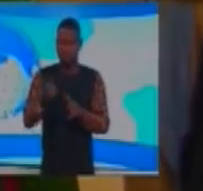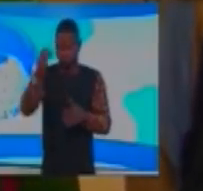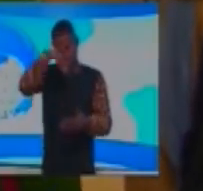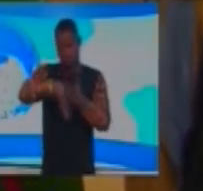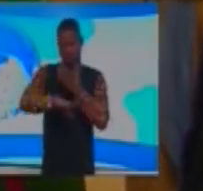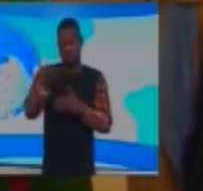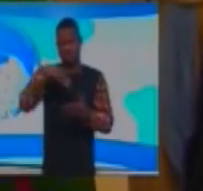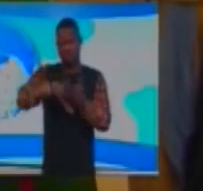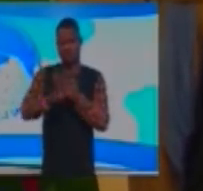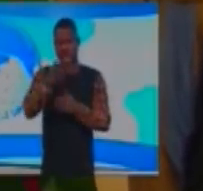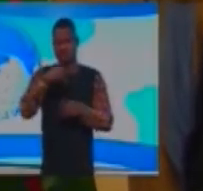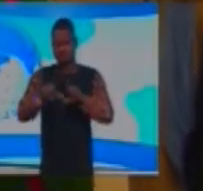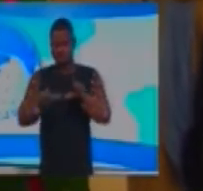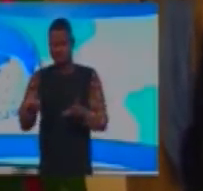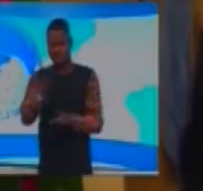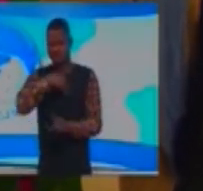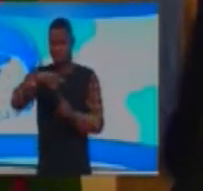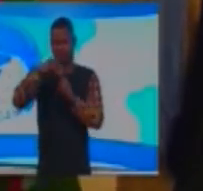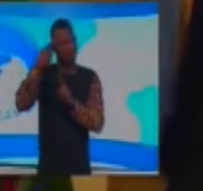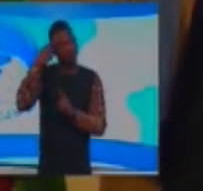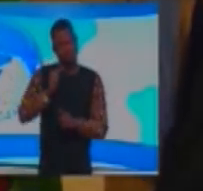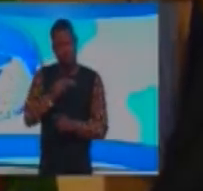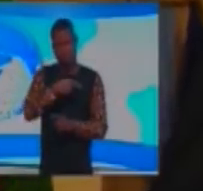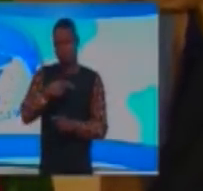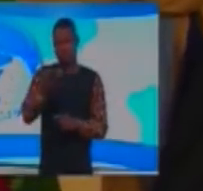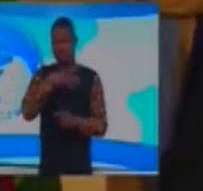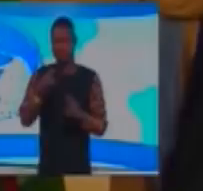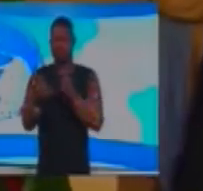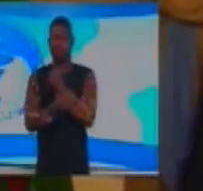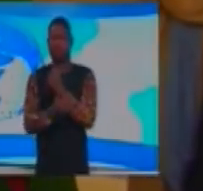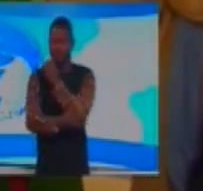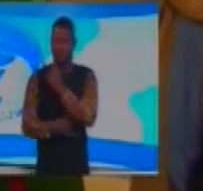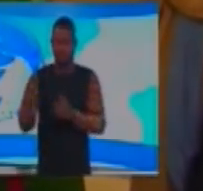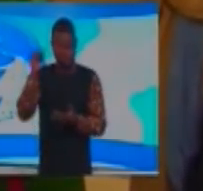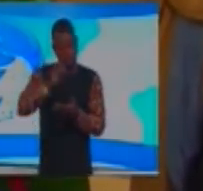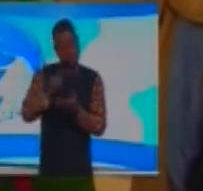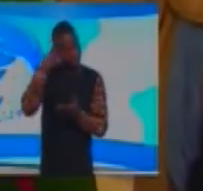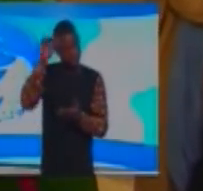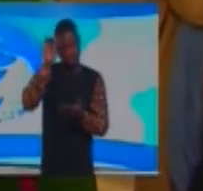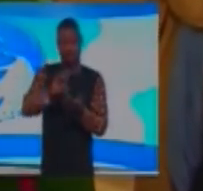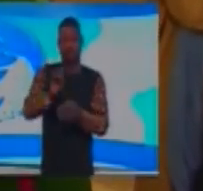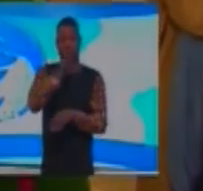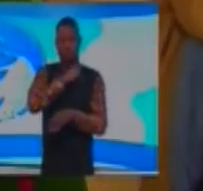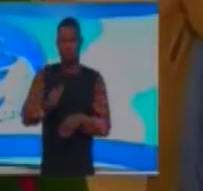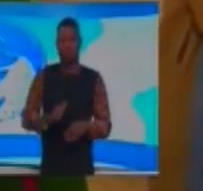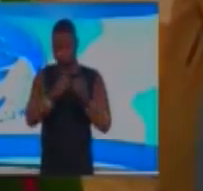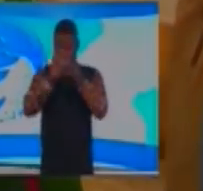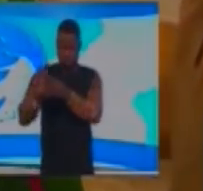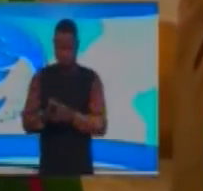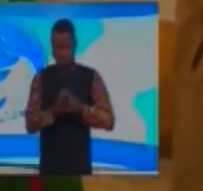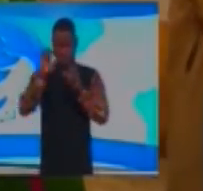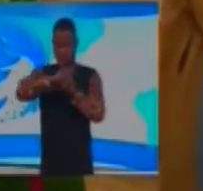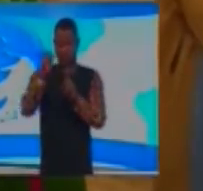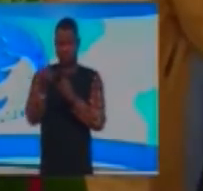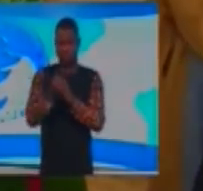contenus dans un contexte particulier pour notre pays. Ce contenu, surtout en ce qui touche la cohésion sociale,